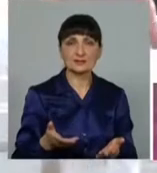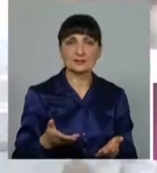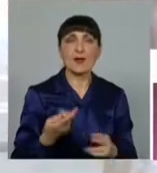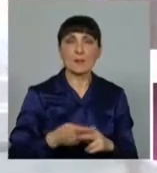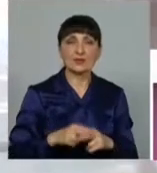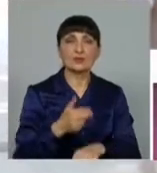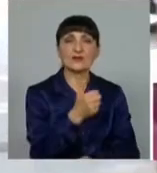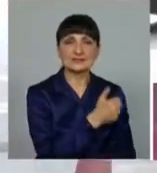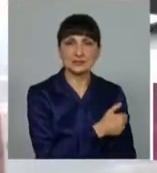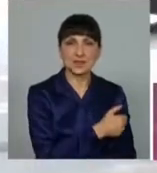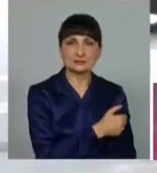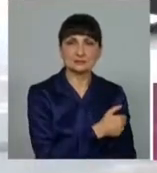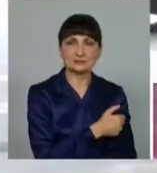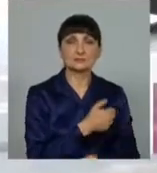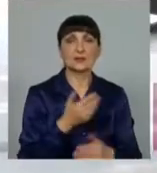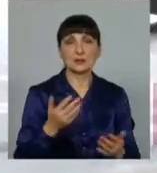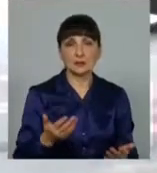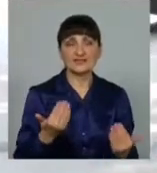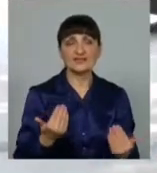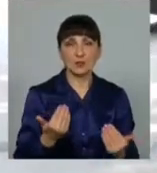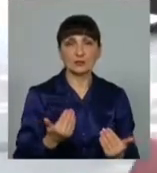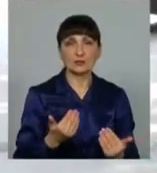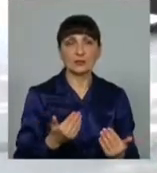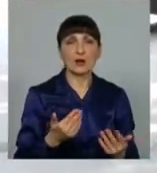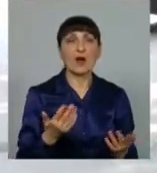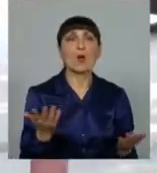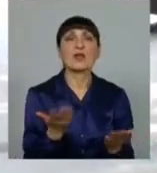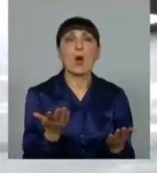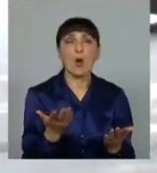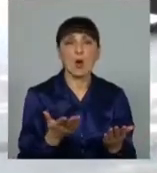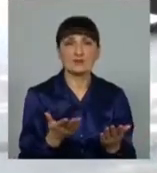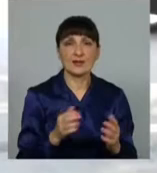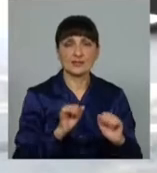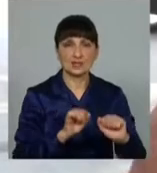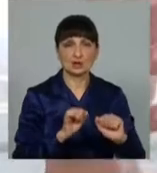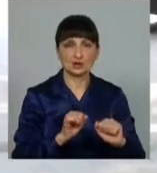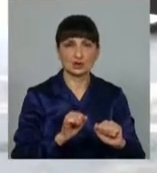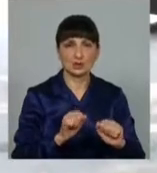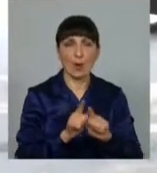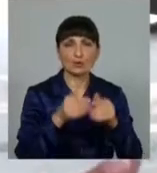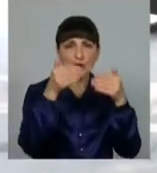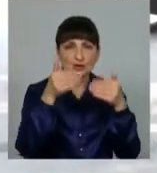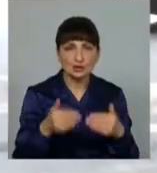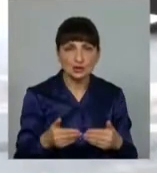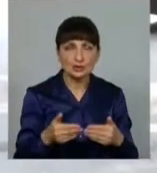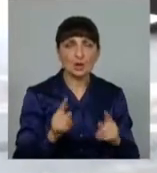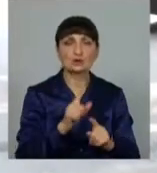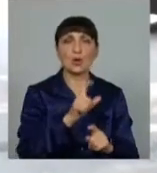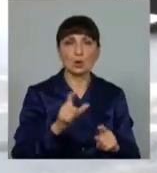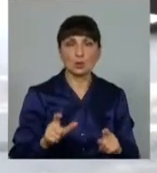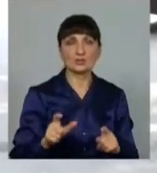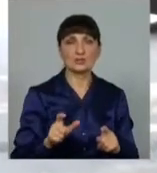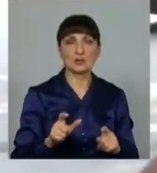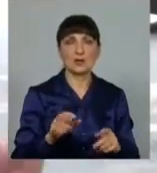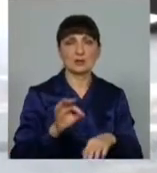поэтому вакцинация сегодня служит хоть каким-то щитом, хоть какой-то гарантией того, что люди